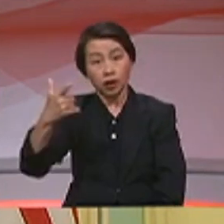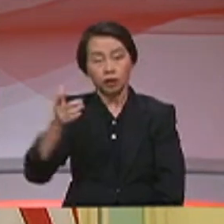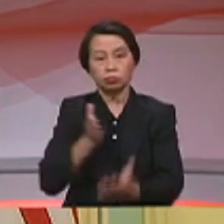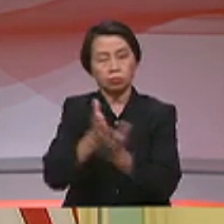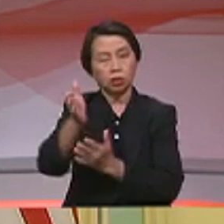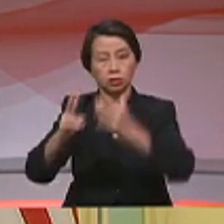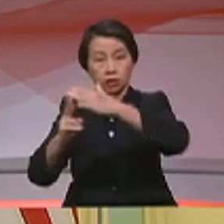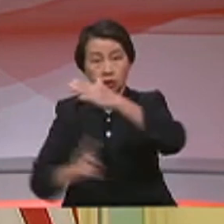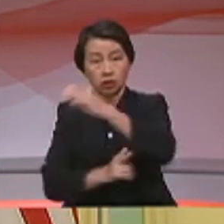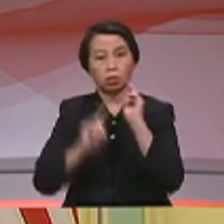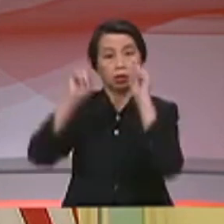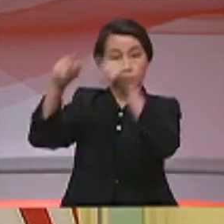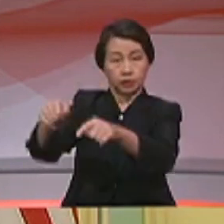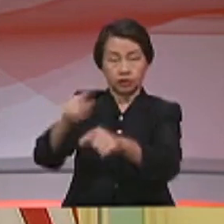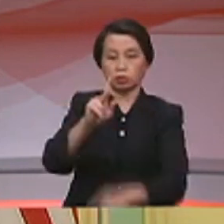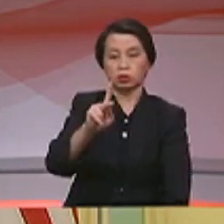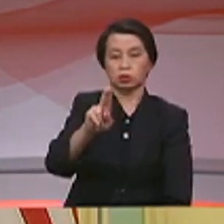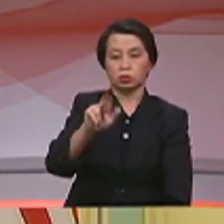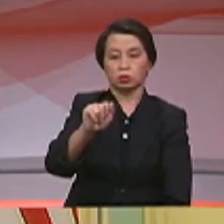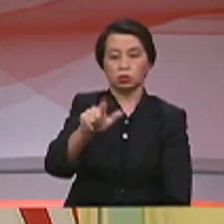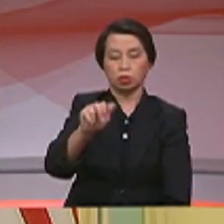jeti di Kuala Perlis dan sebagainya.